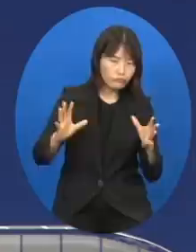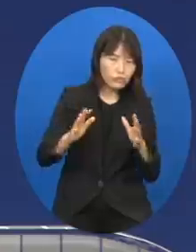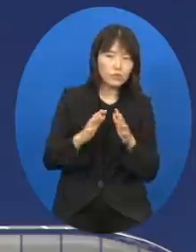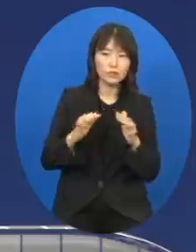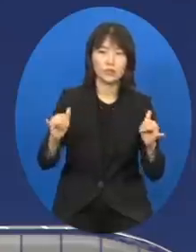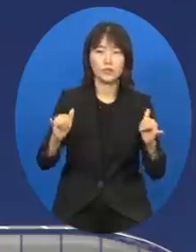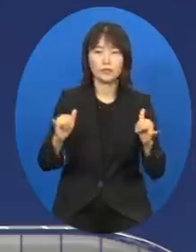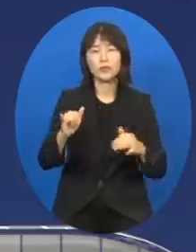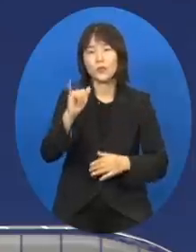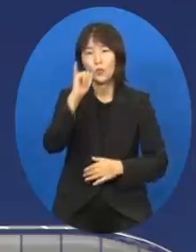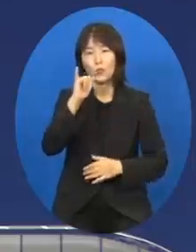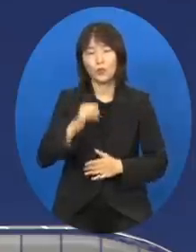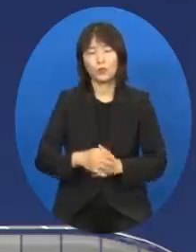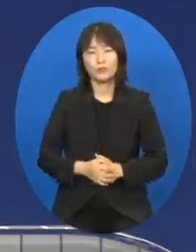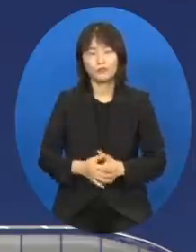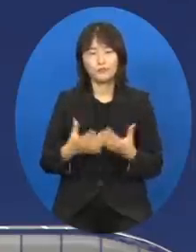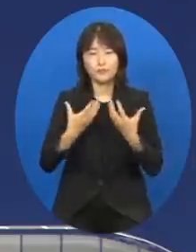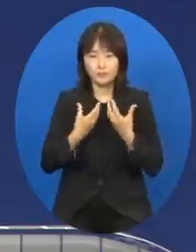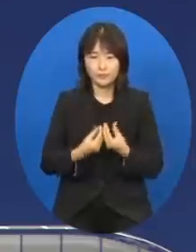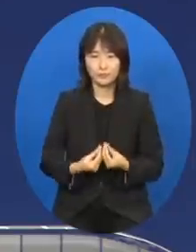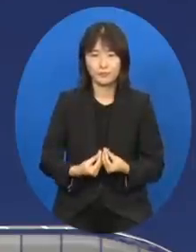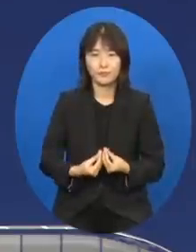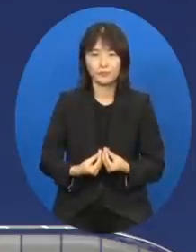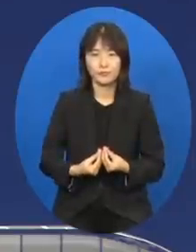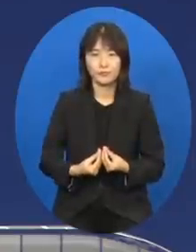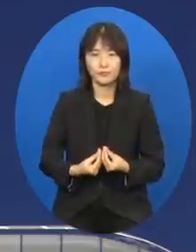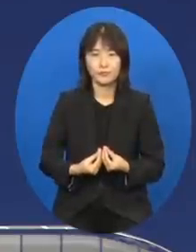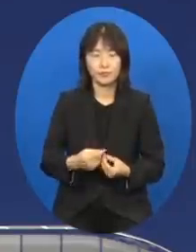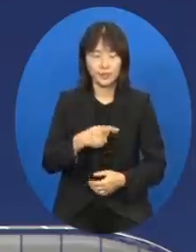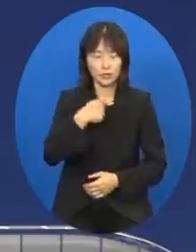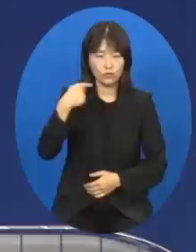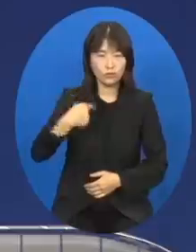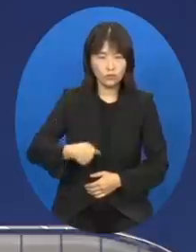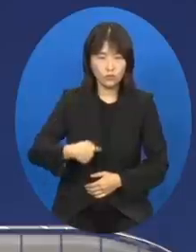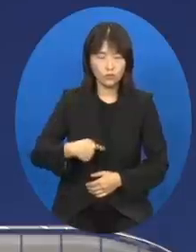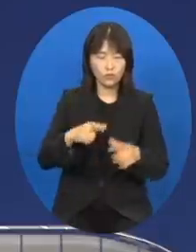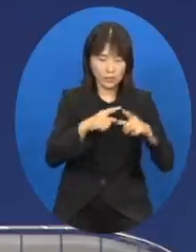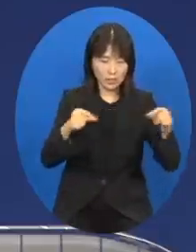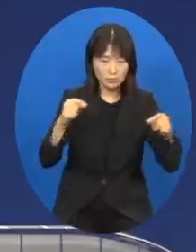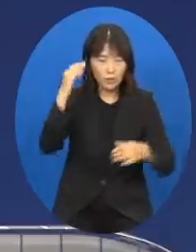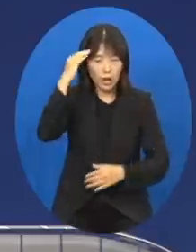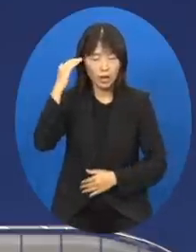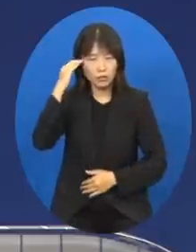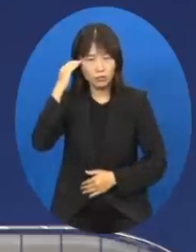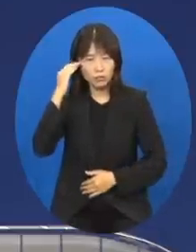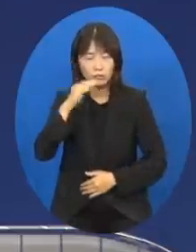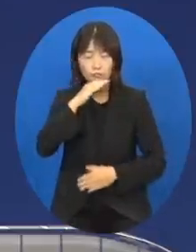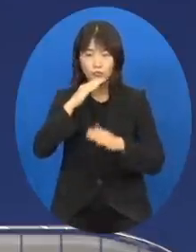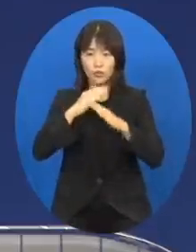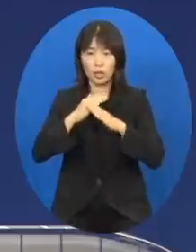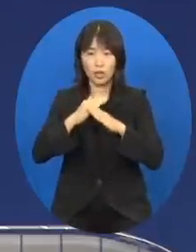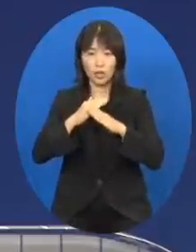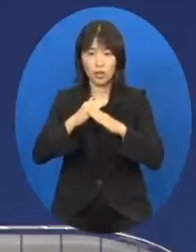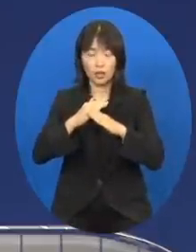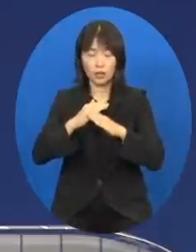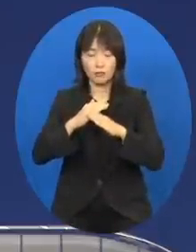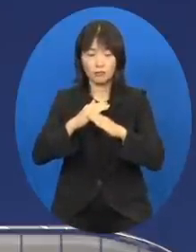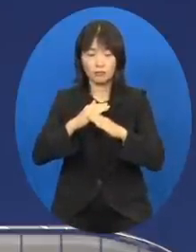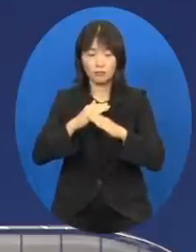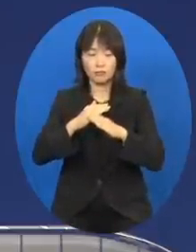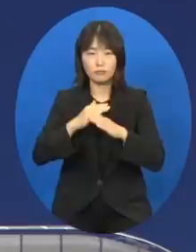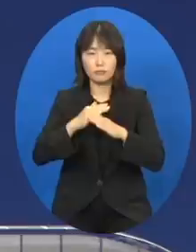사람들도 있잖아요. 예를 들면 우리 중국, 일본, 한국, 북한 이렇게 동아시아에